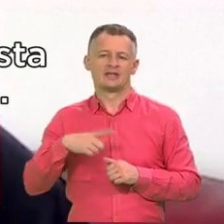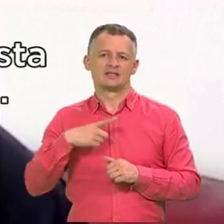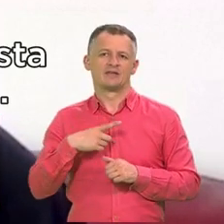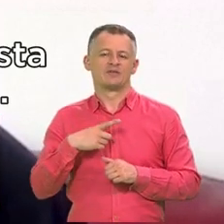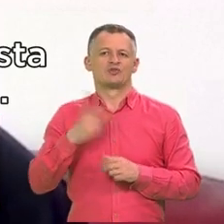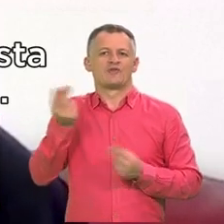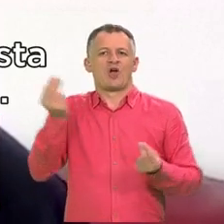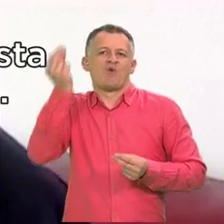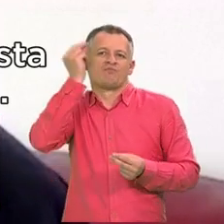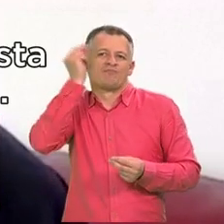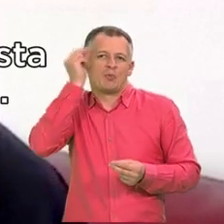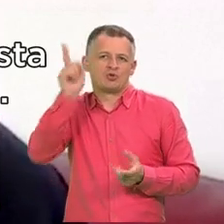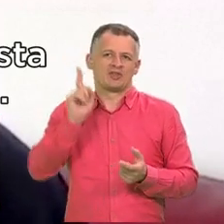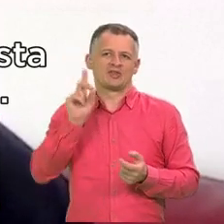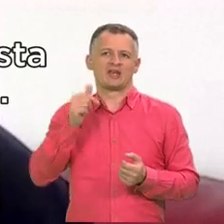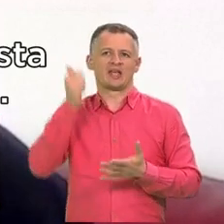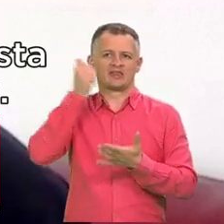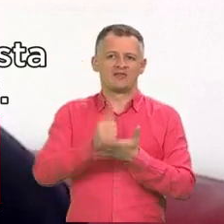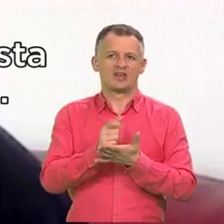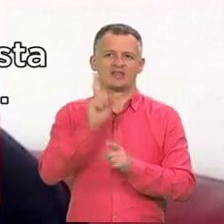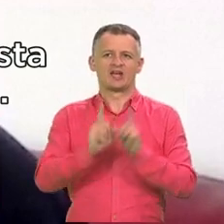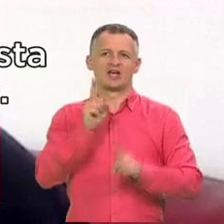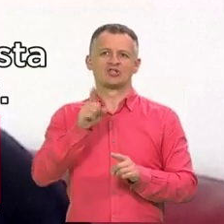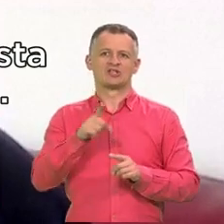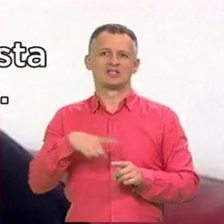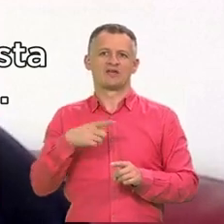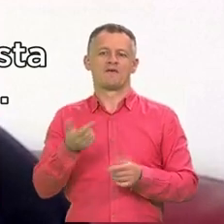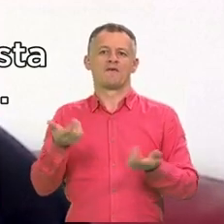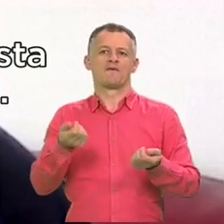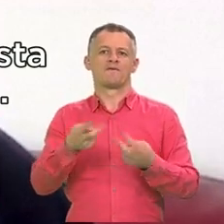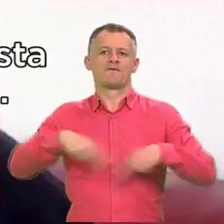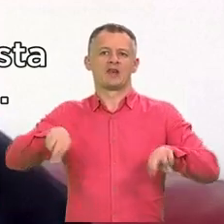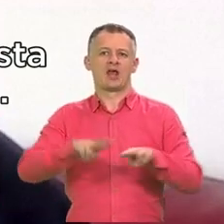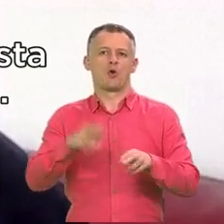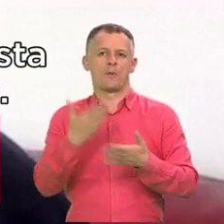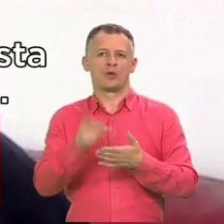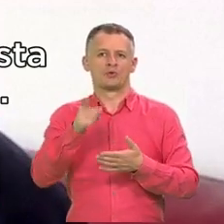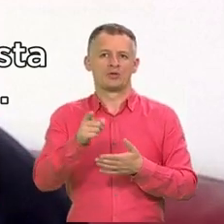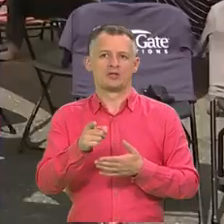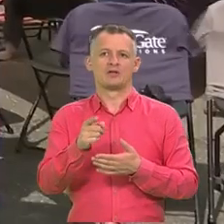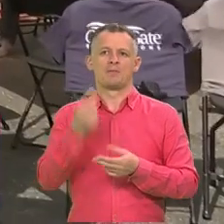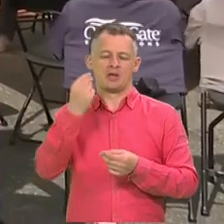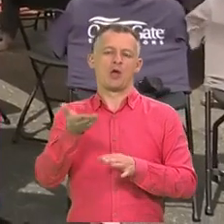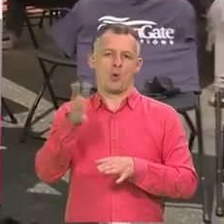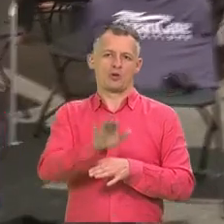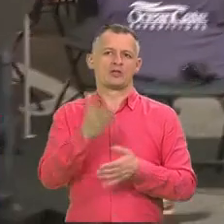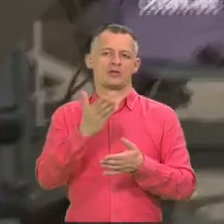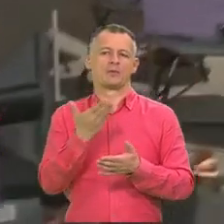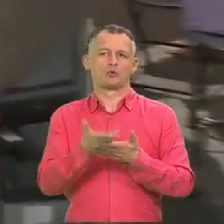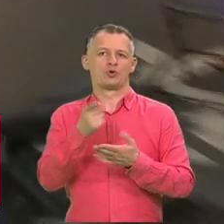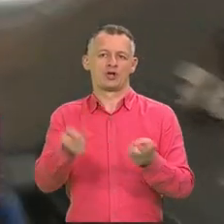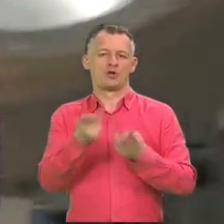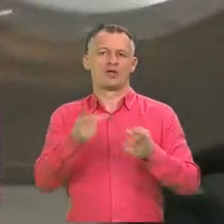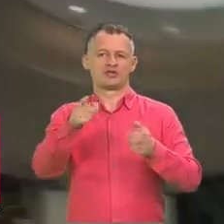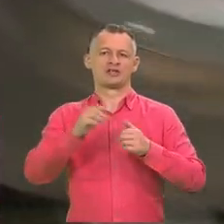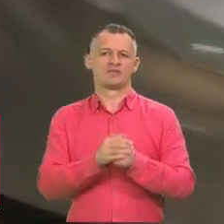a cliche, but it's true. If this is the end for them, they went out doing something they loved. Riscurile unei astfel de expediții nu